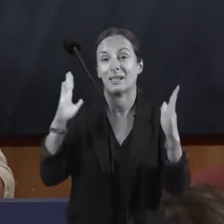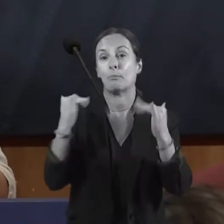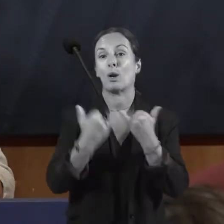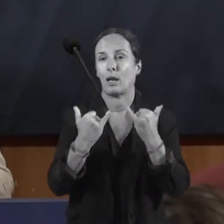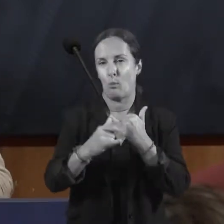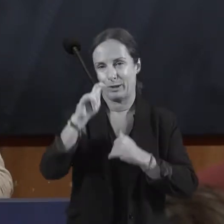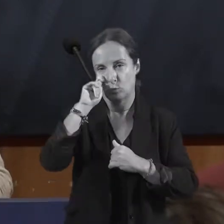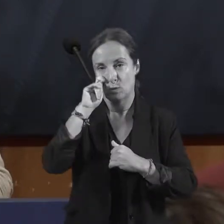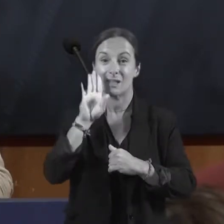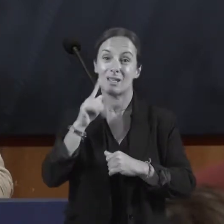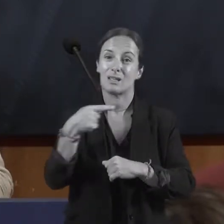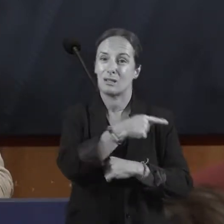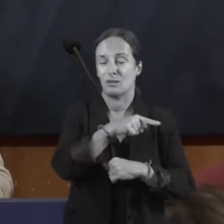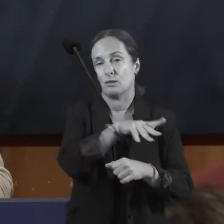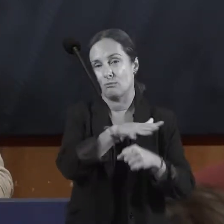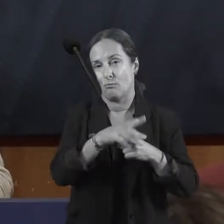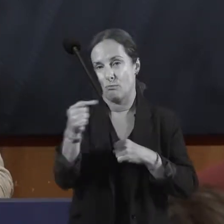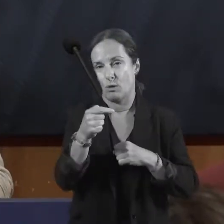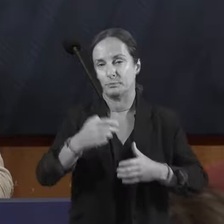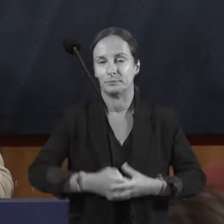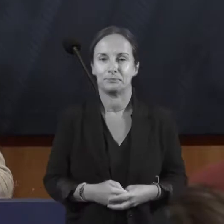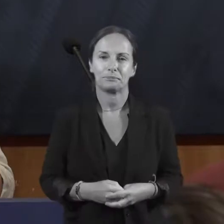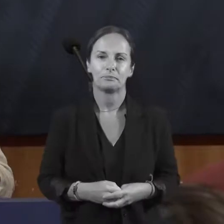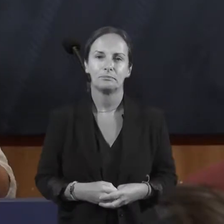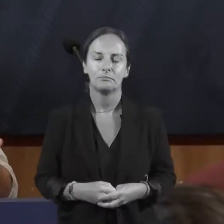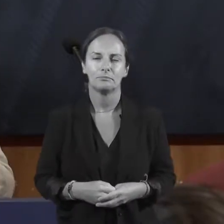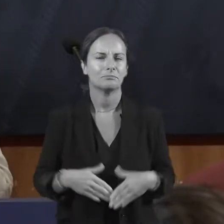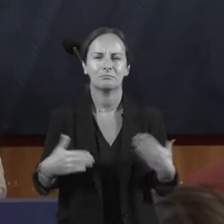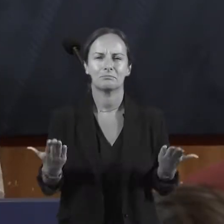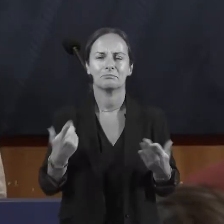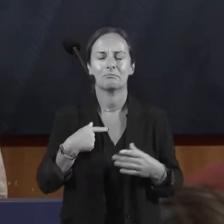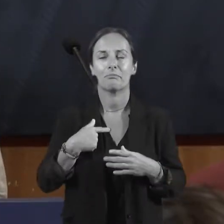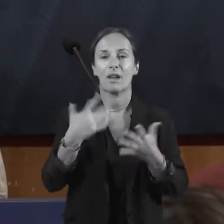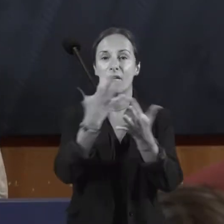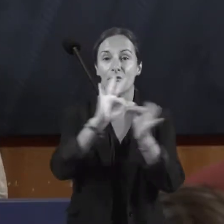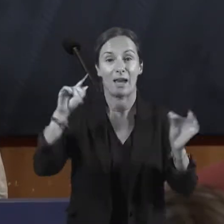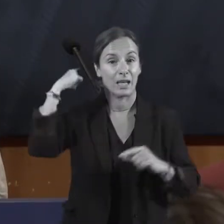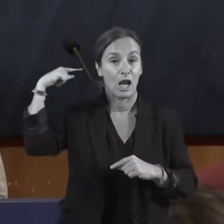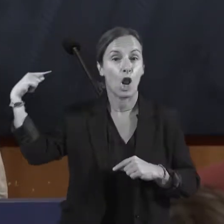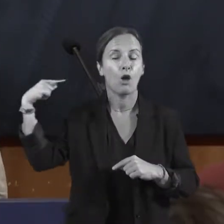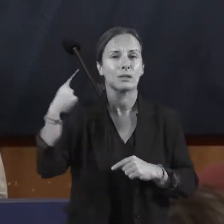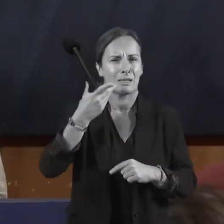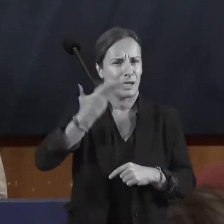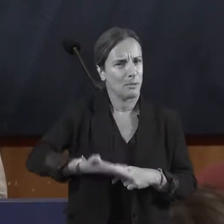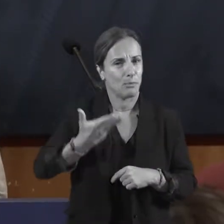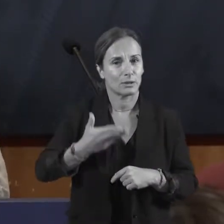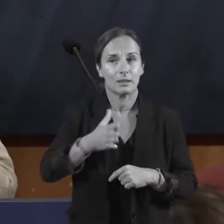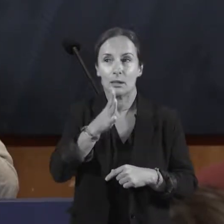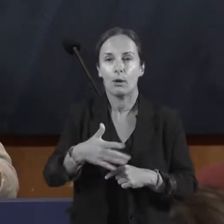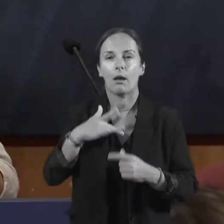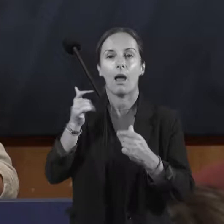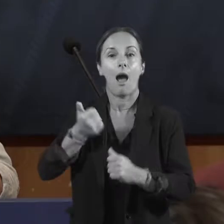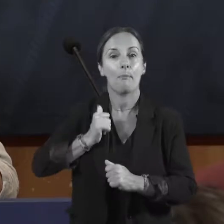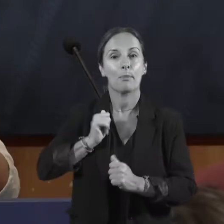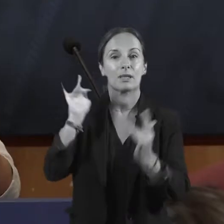de Londres, o de la World Travel Market per nosaltres, és tenir una agenda important, en contactes amb agents i